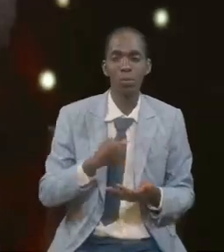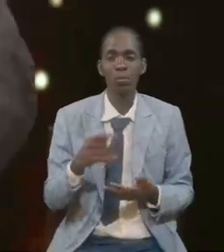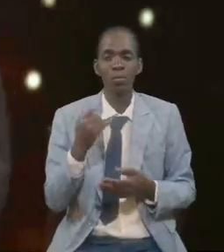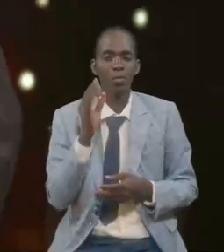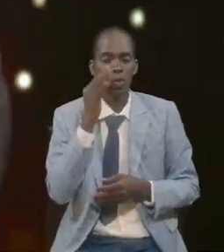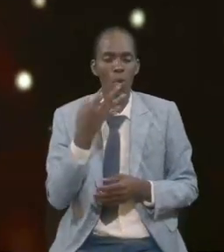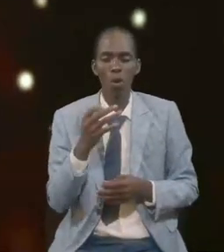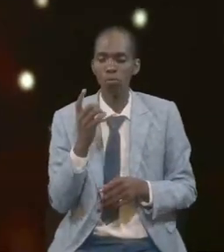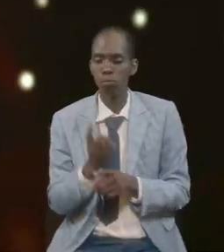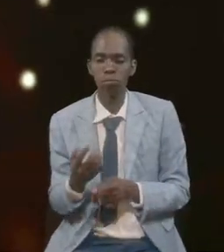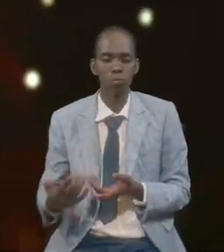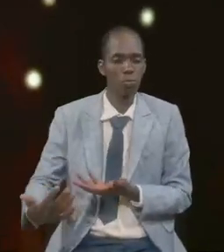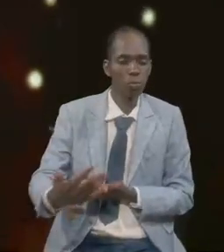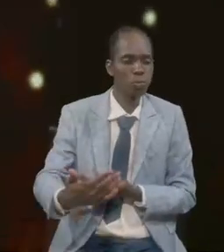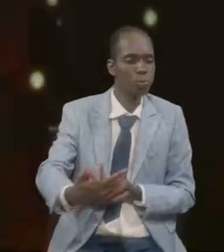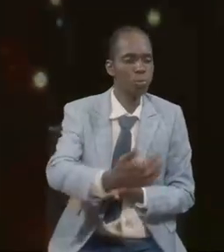s'amasser,